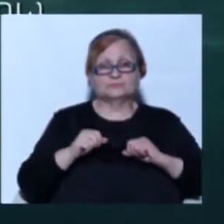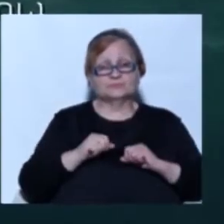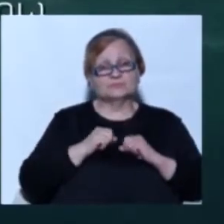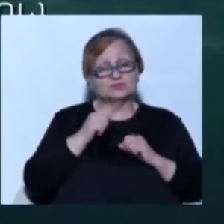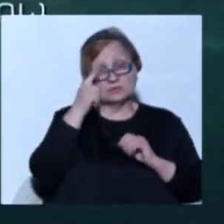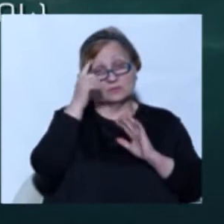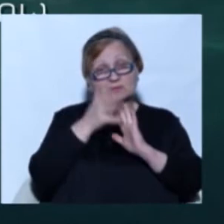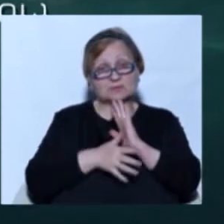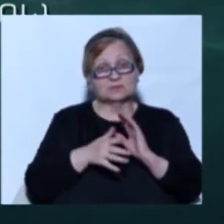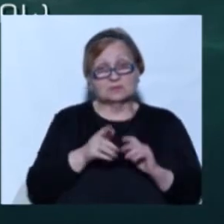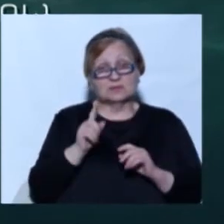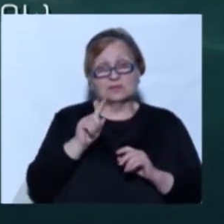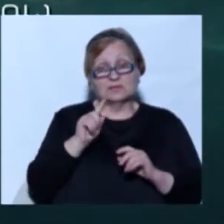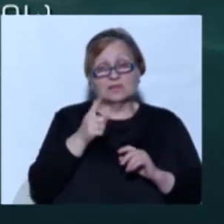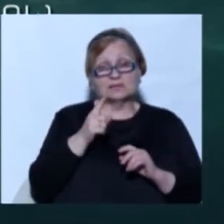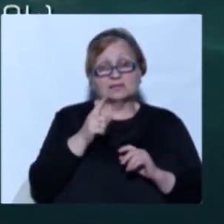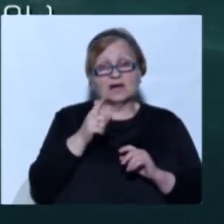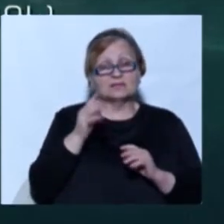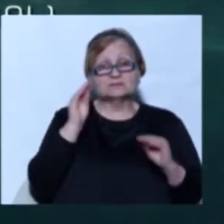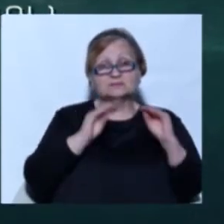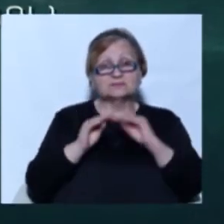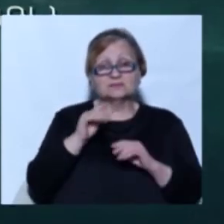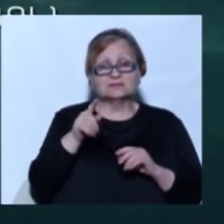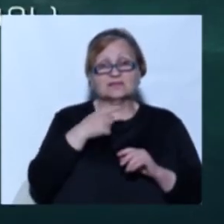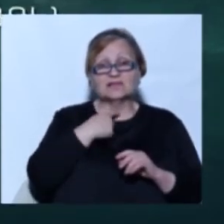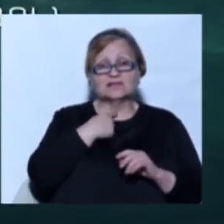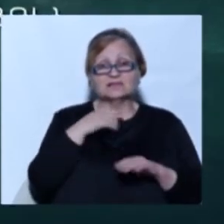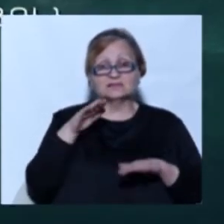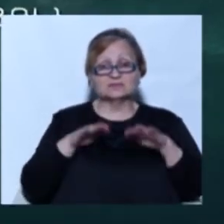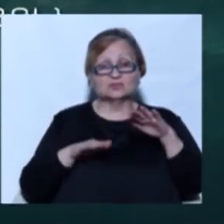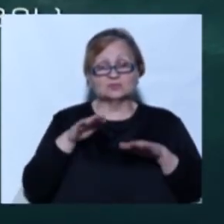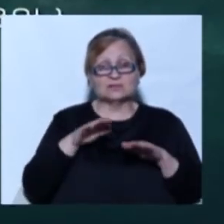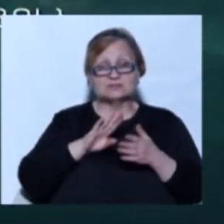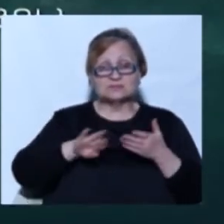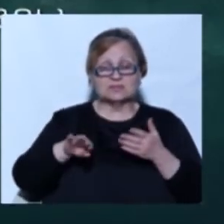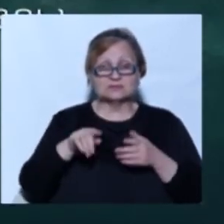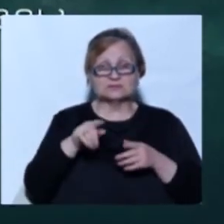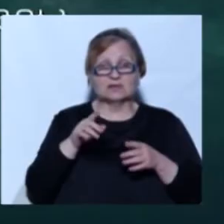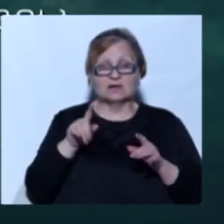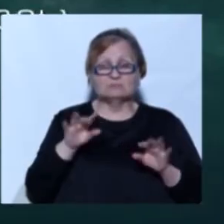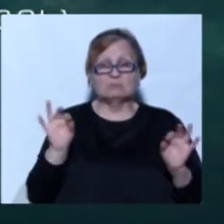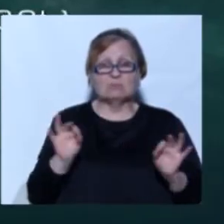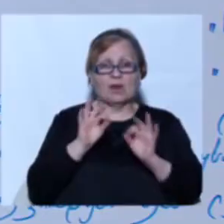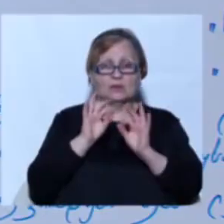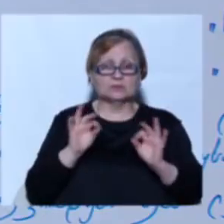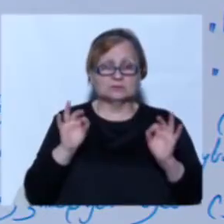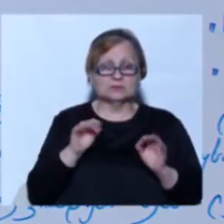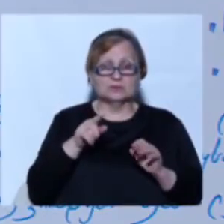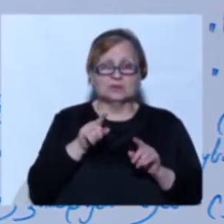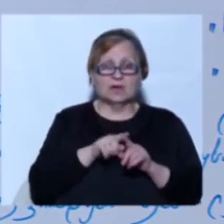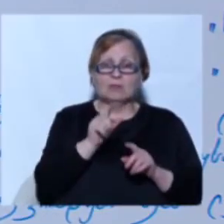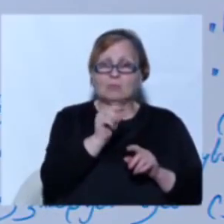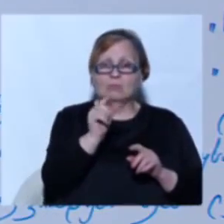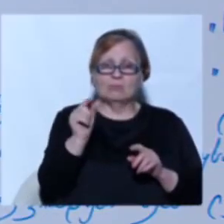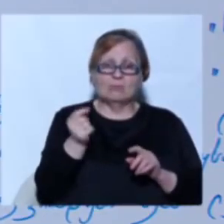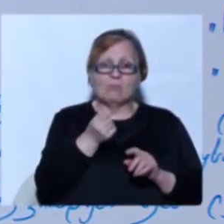გაიგოთ რა ქმნის ინტონაციის გარდა ამ ლექსის მელოდიურობას. ამავე მიზნით დააკვირდით მარცვალთა